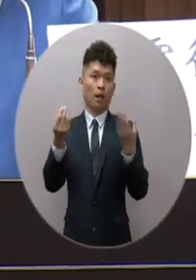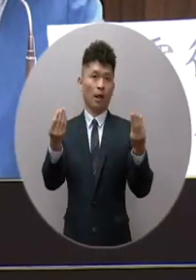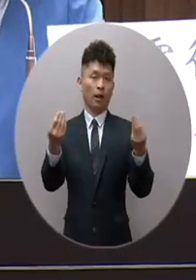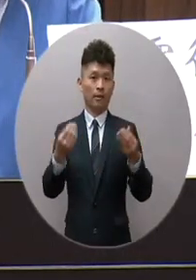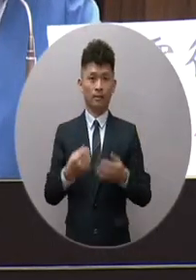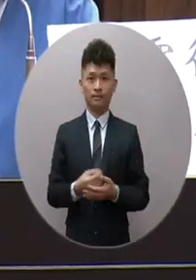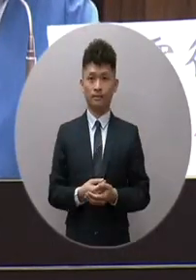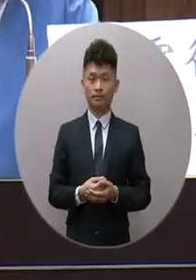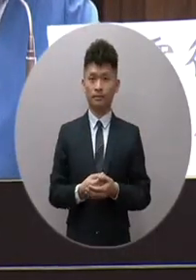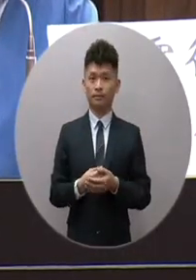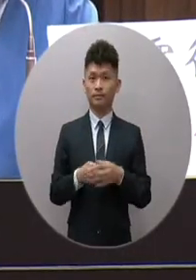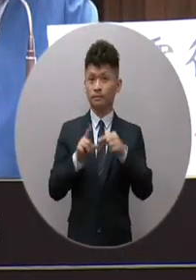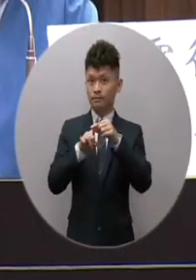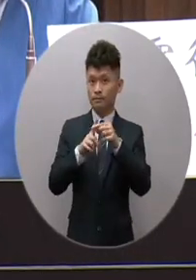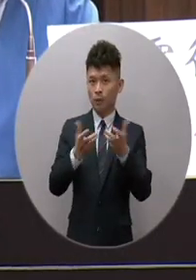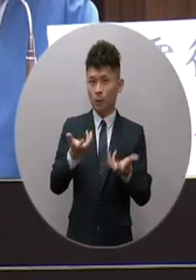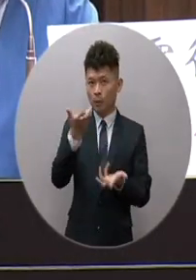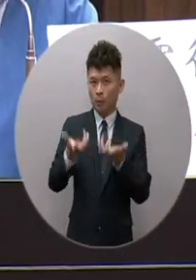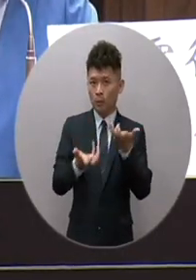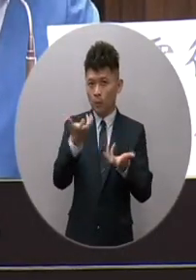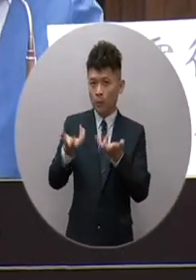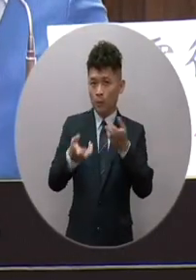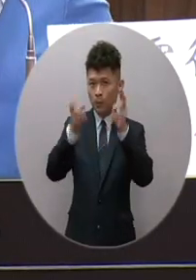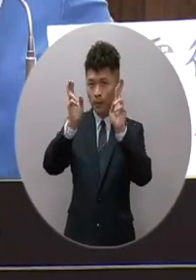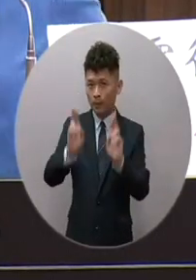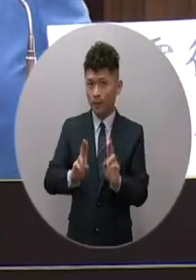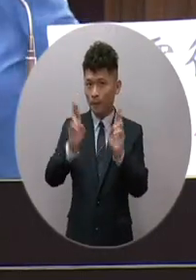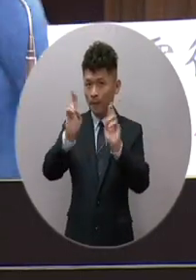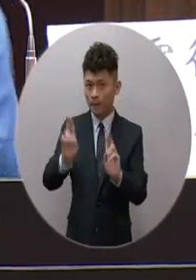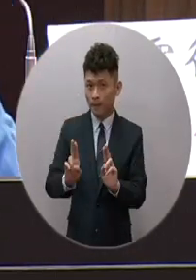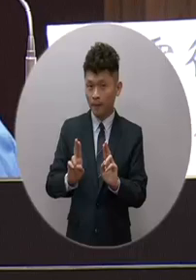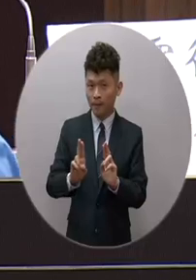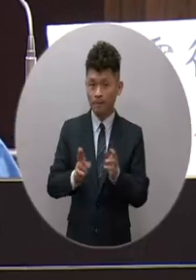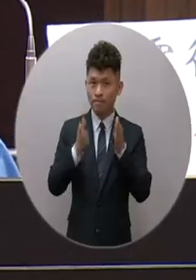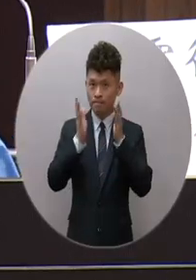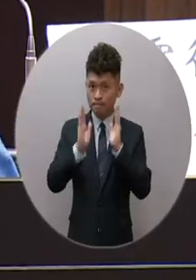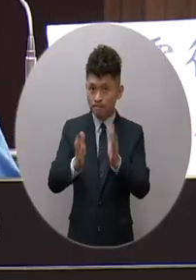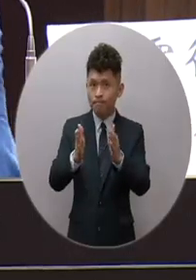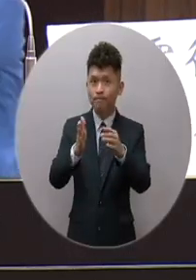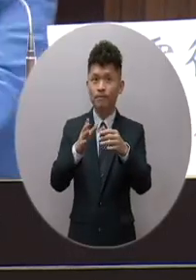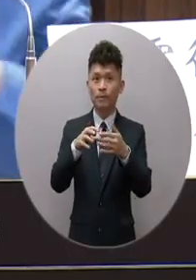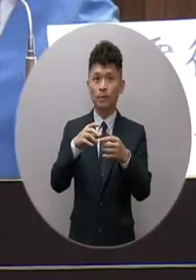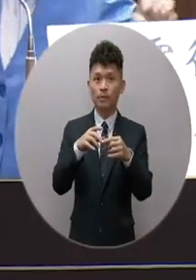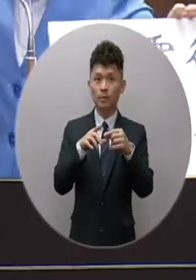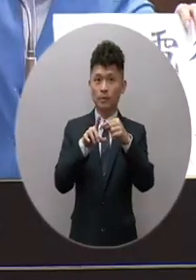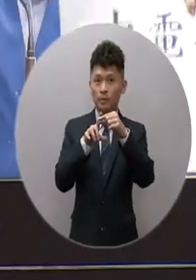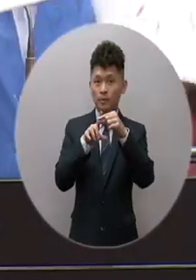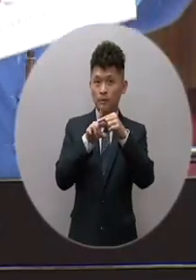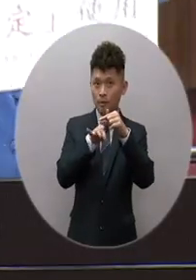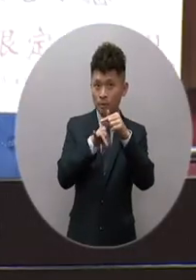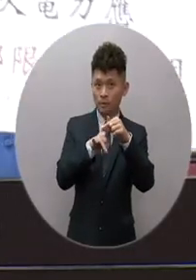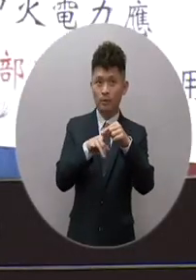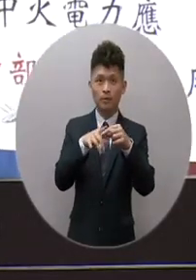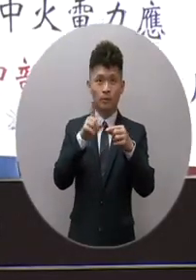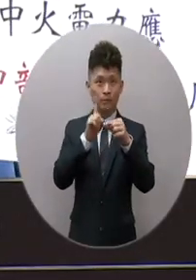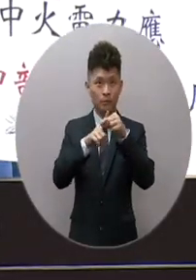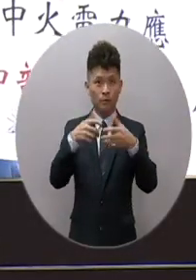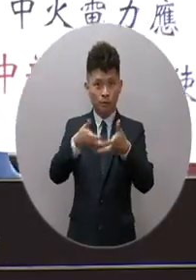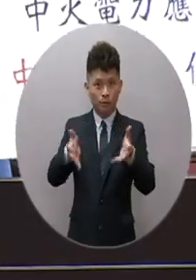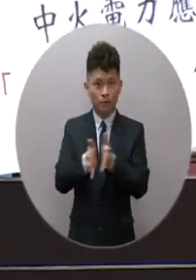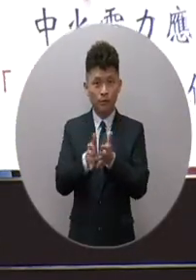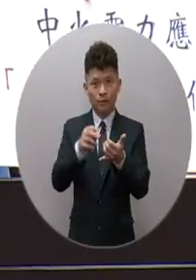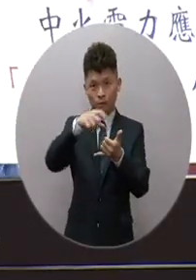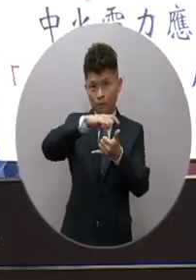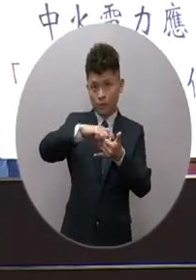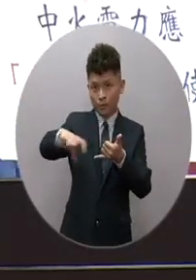此，中火电力应该中部限定使用，中火电力应该中部限定使